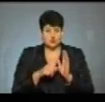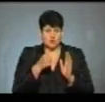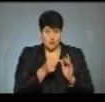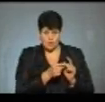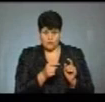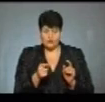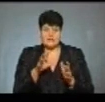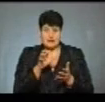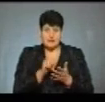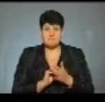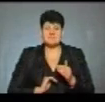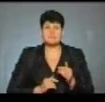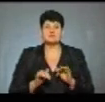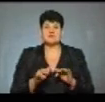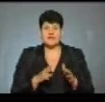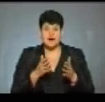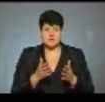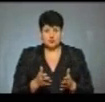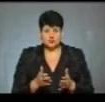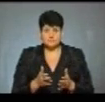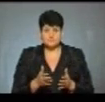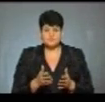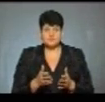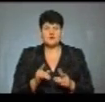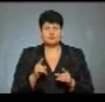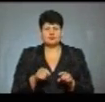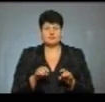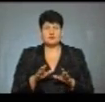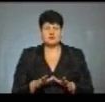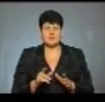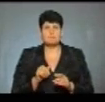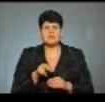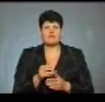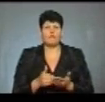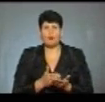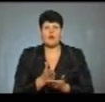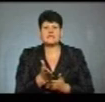ви займалися підприємницькою діяльністю. Чому вирішили піти в політику?